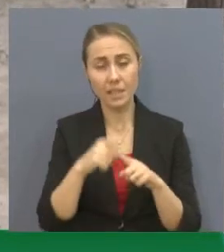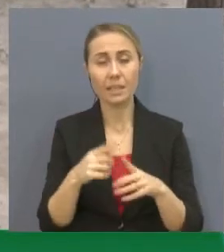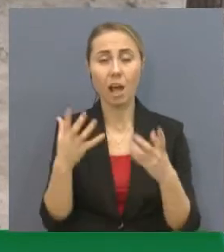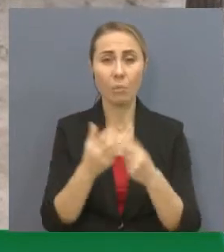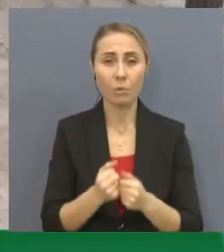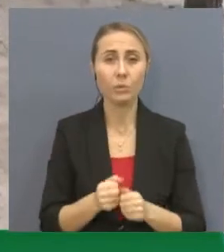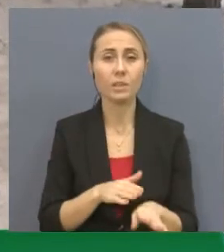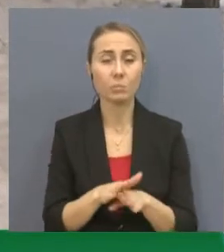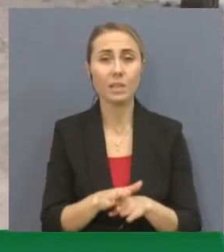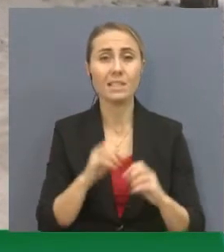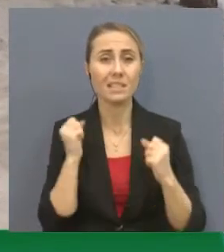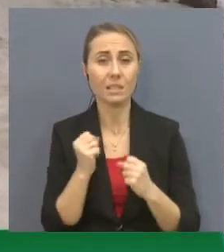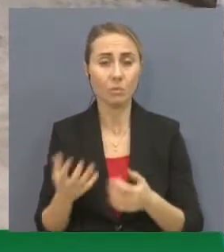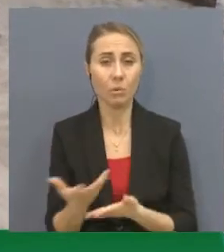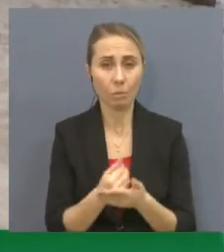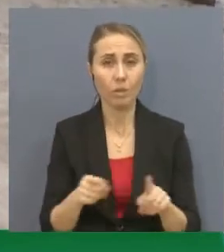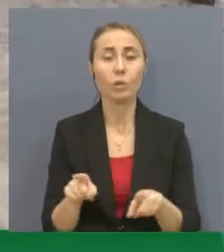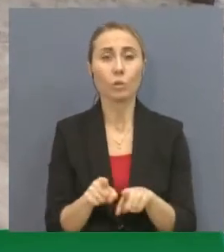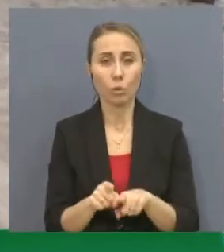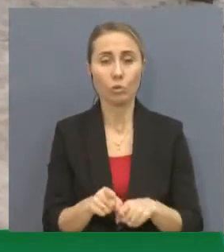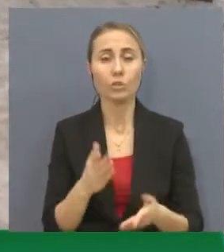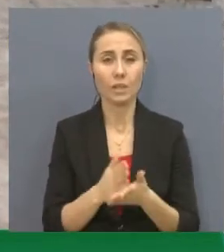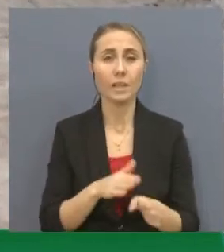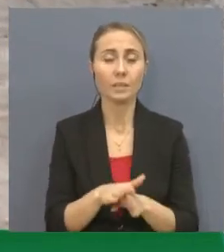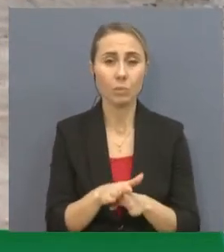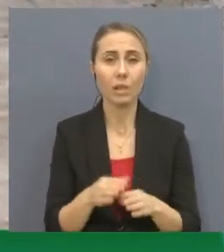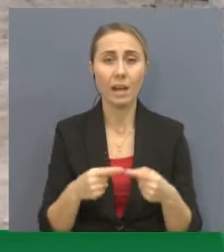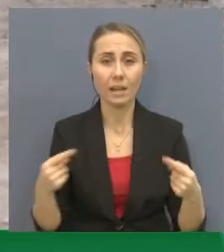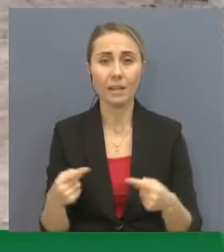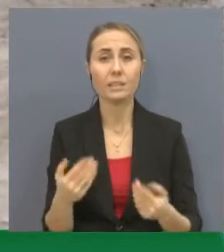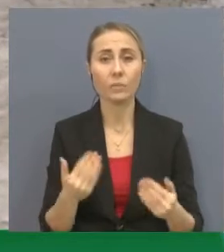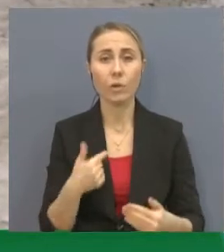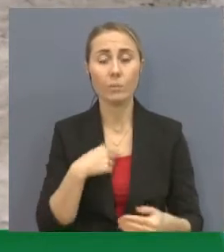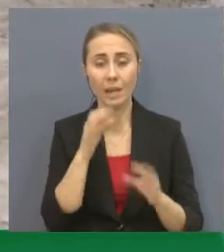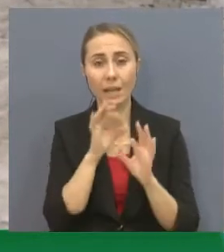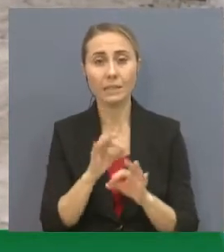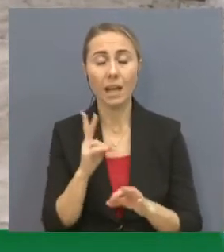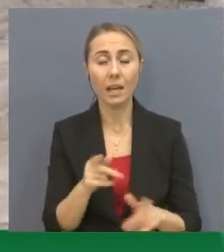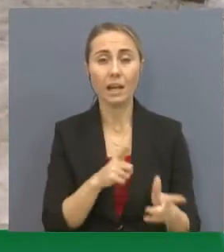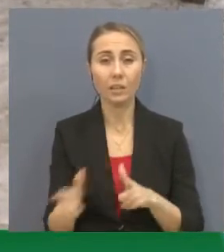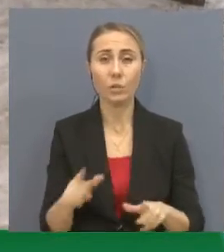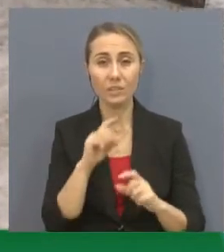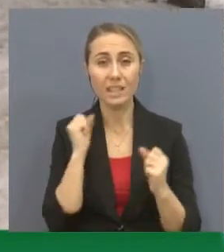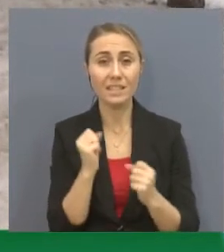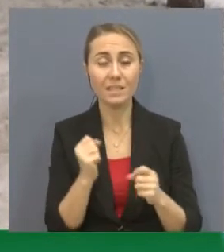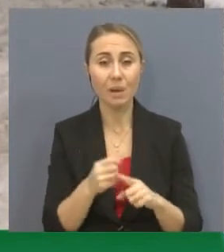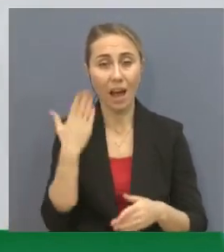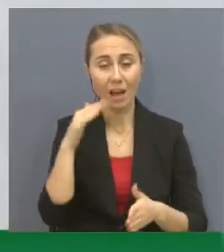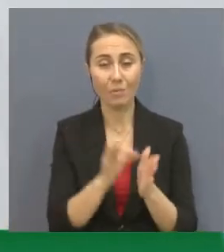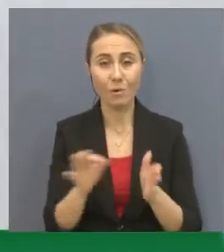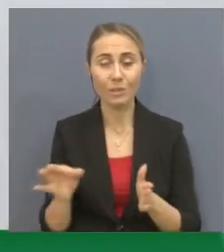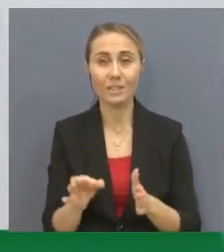используемый для зимней уборки тоже используют разную сегодня мы расскажем как готовится к зиме а коллинз